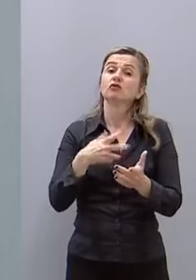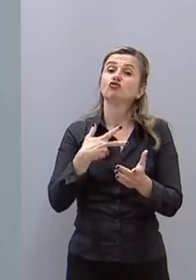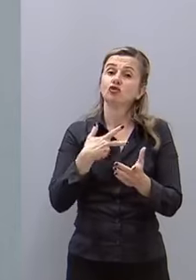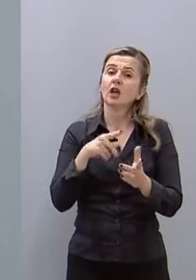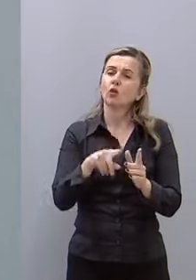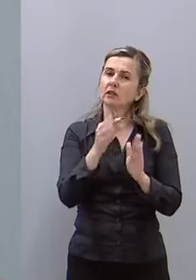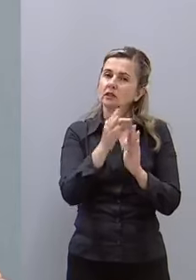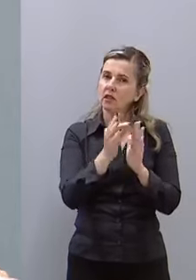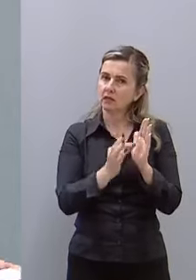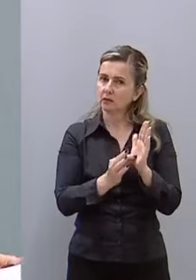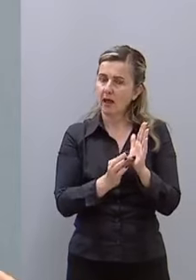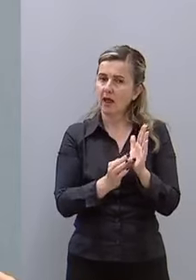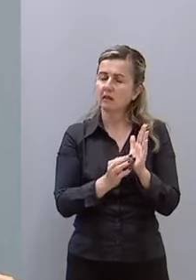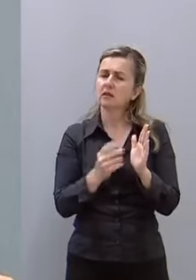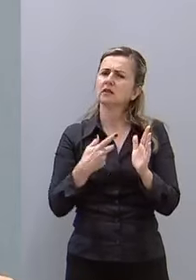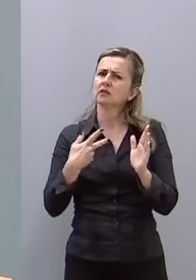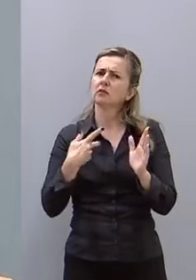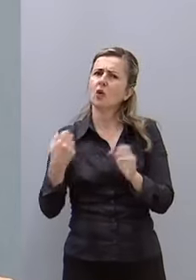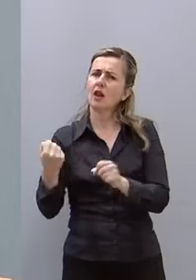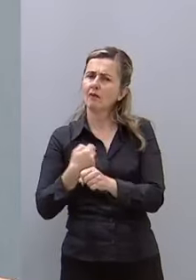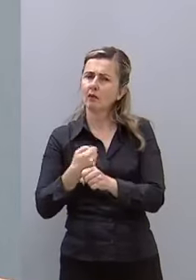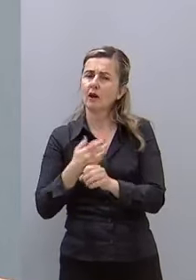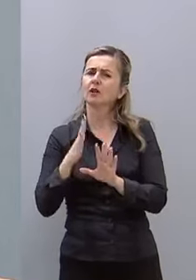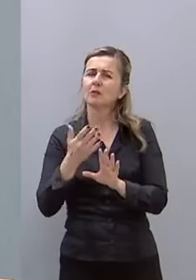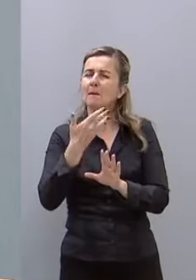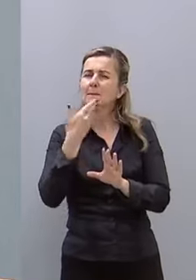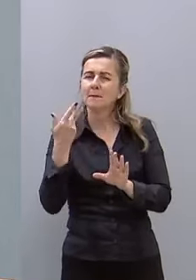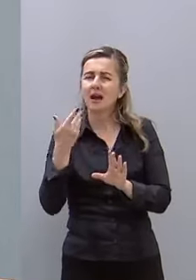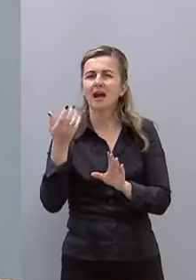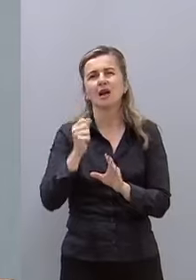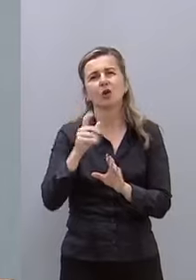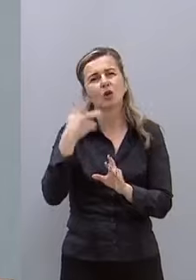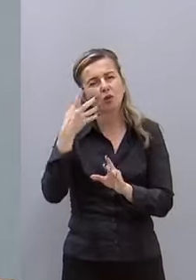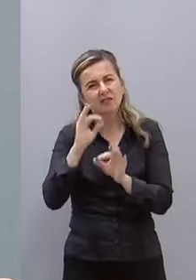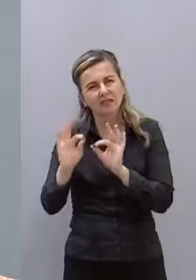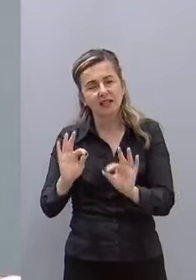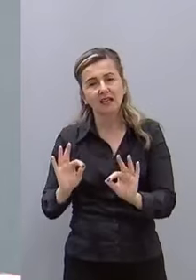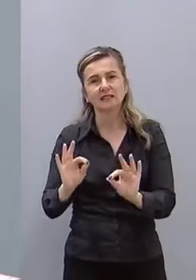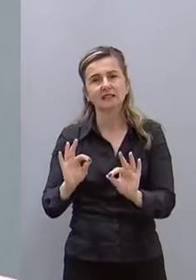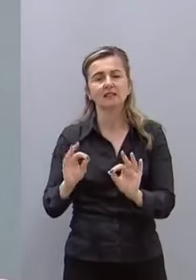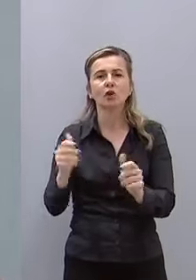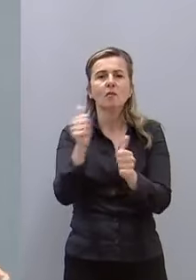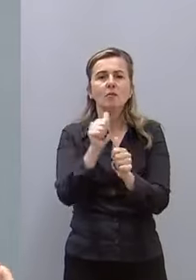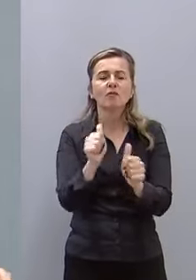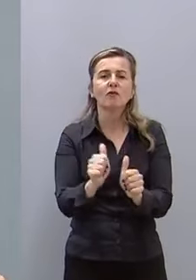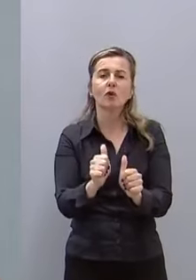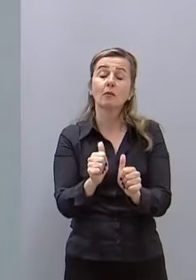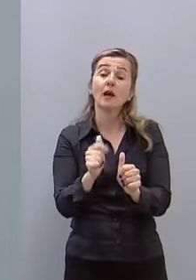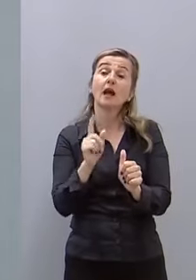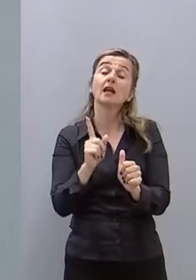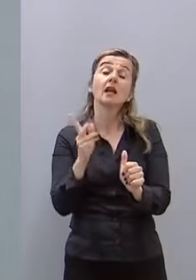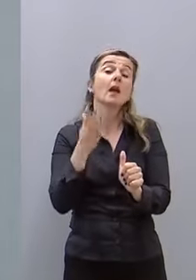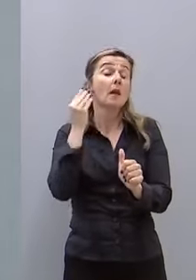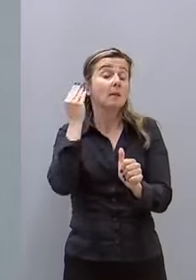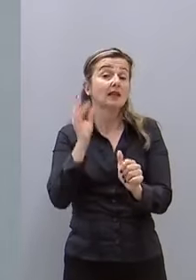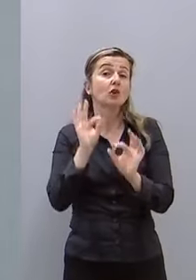lavorando però manca ancora una finalizzazione formale che l'avremo nella giornata eventualmente